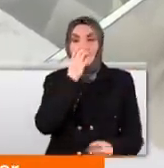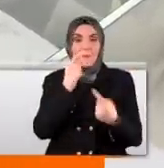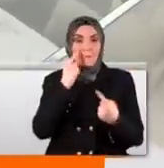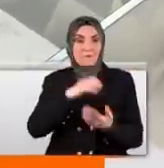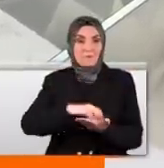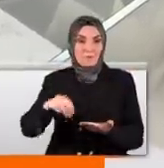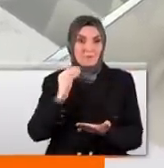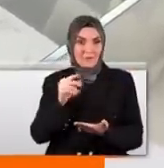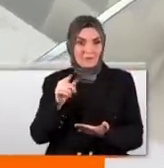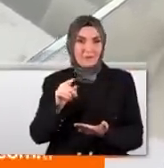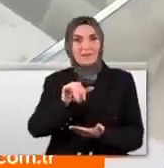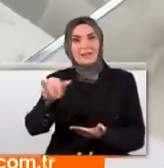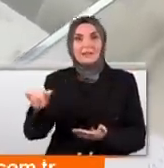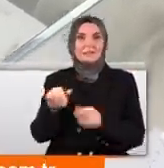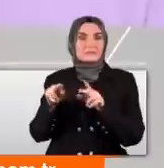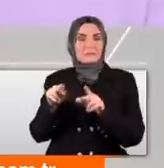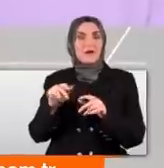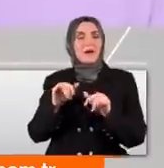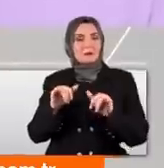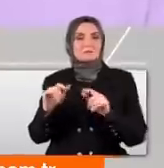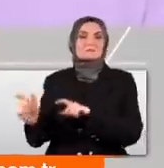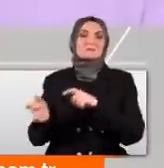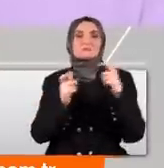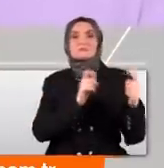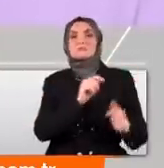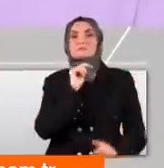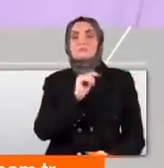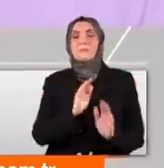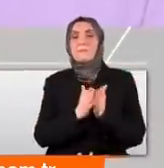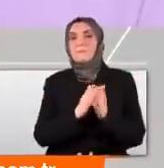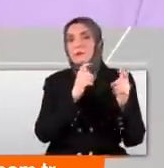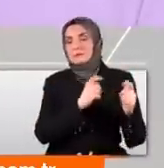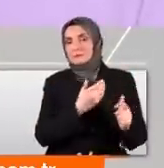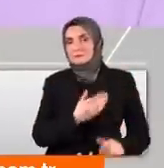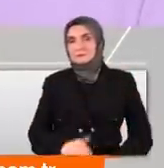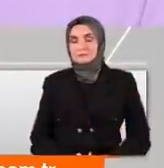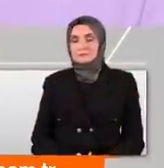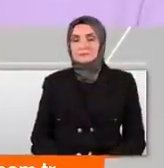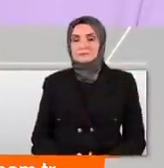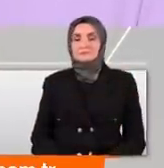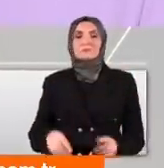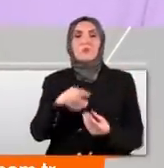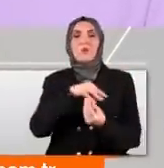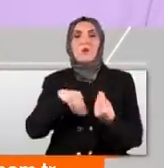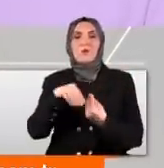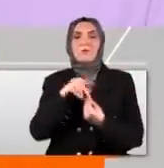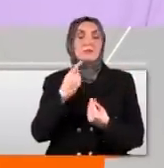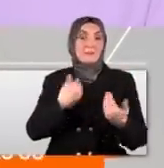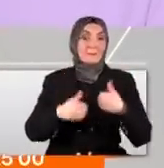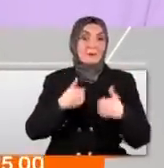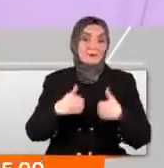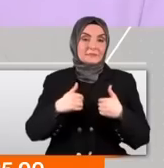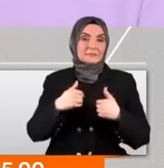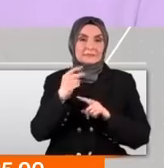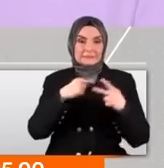Adana'ya ardından da Mersin'e sevk edildi. Karının sağ tarafında bir operasyon sıkarı, bir operasyon izi mevcut. Olası